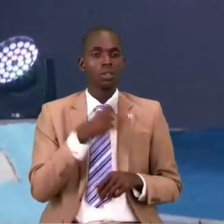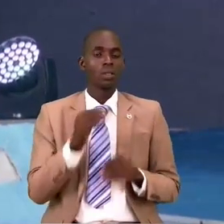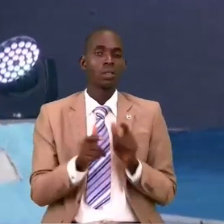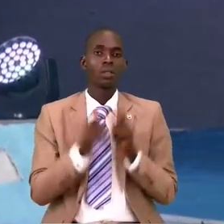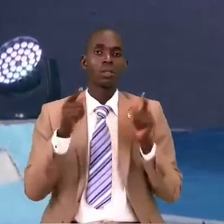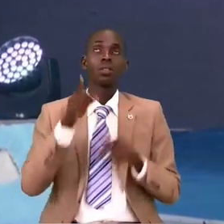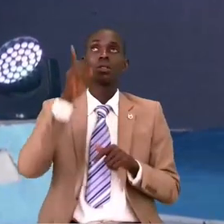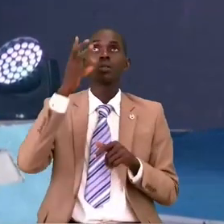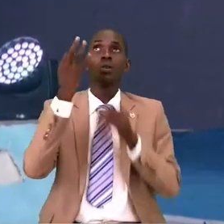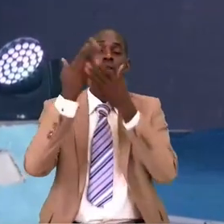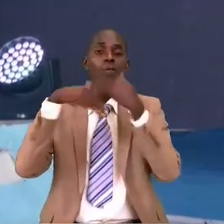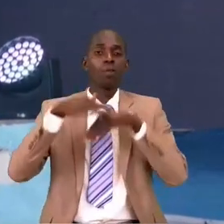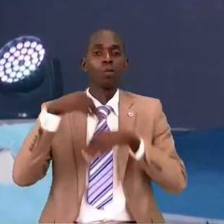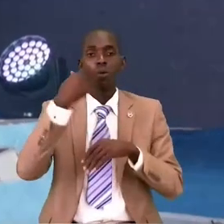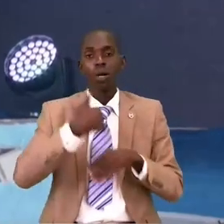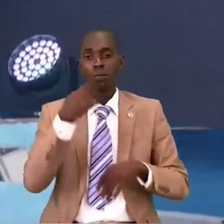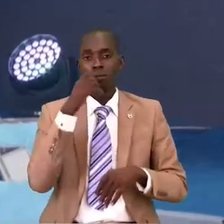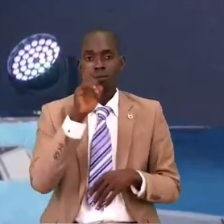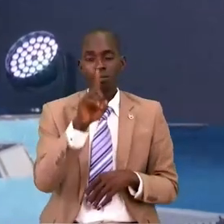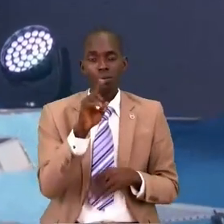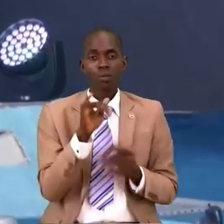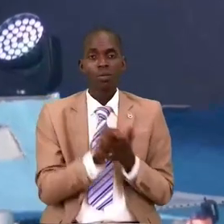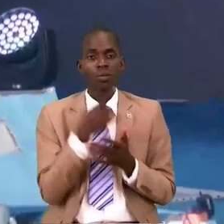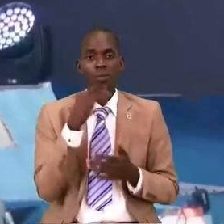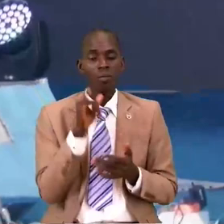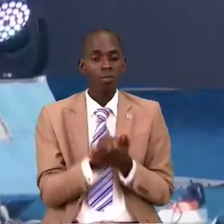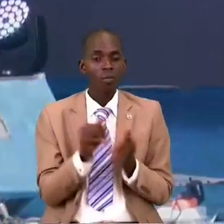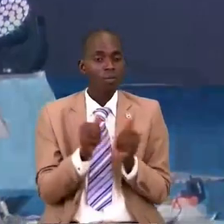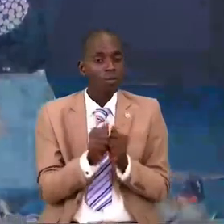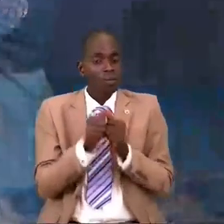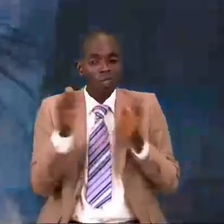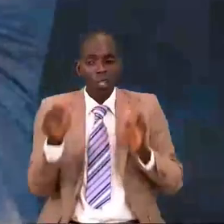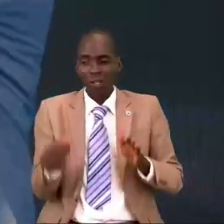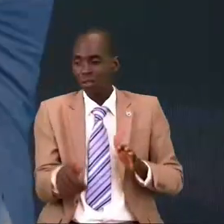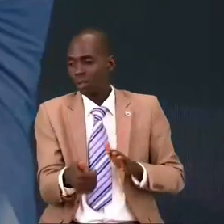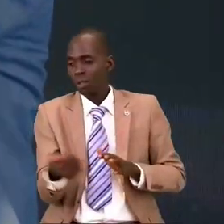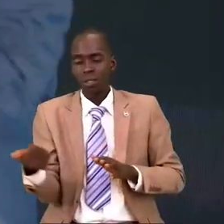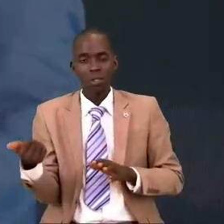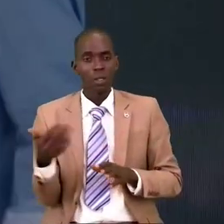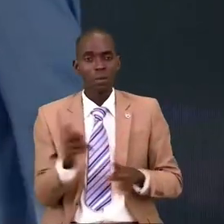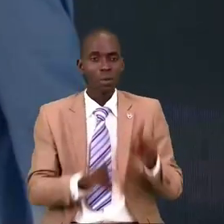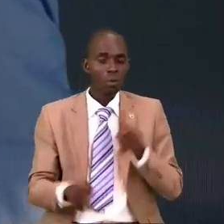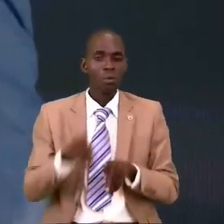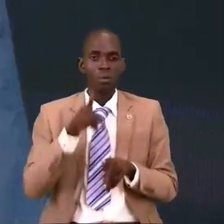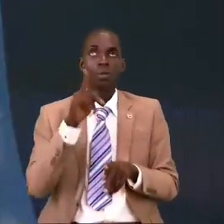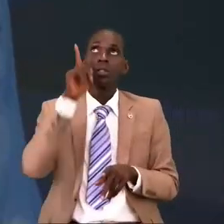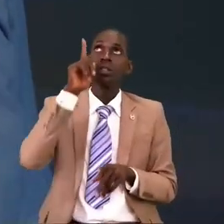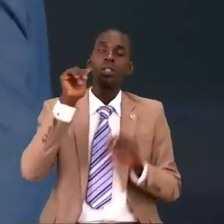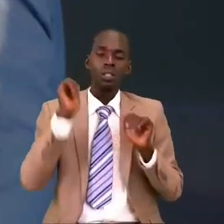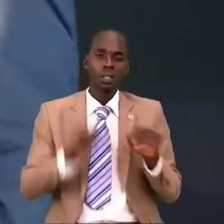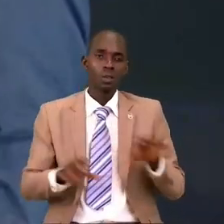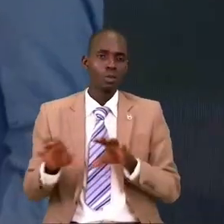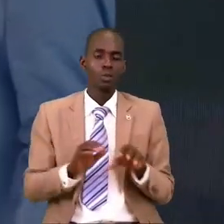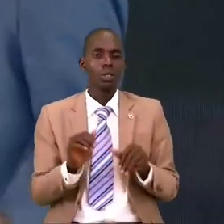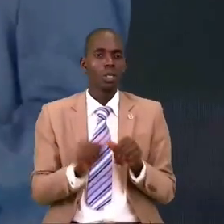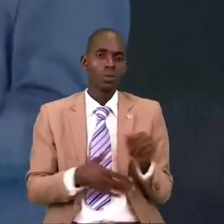ne peux rien faire. Même si Christ est là, même si Dieu est là, même si le Créateur des cieux et de la terre est